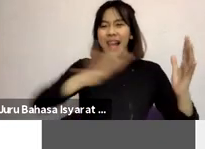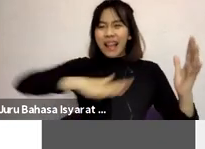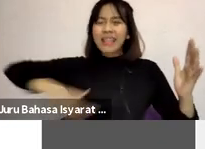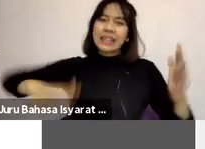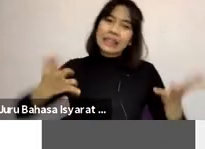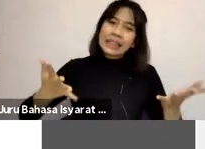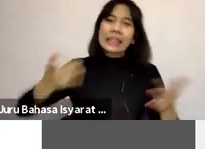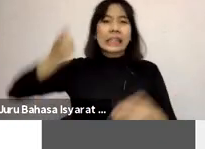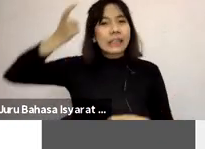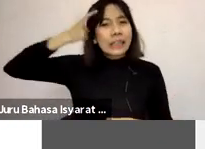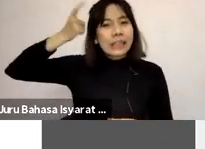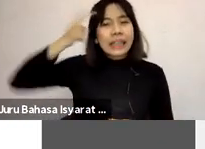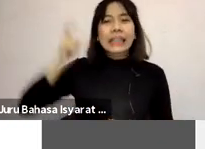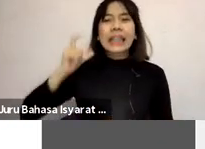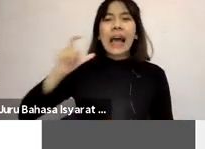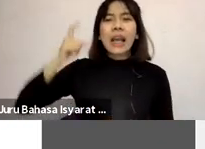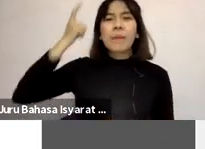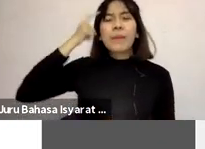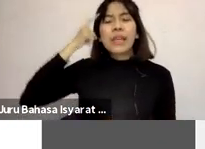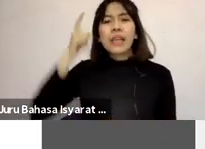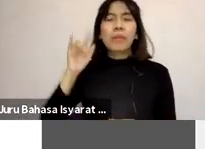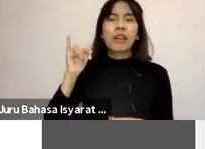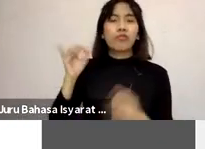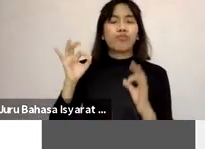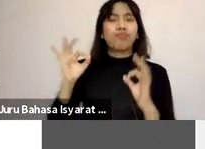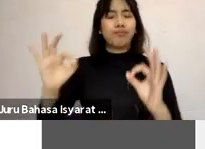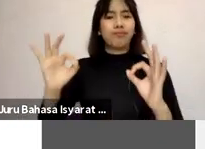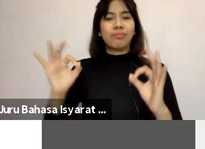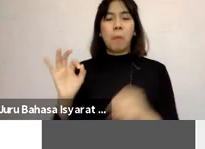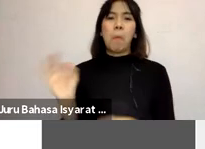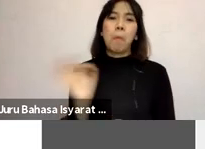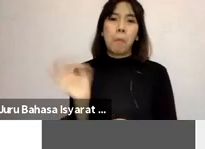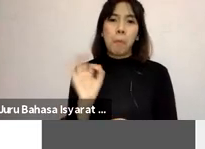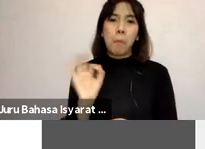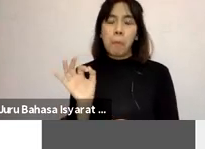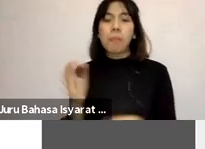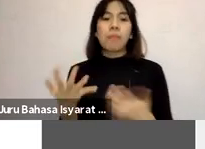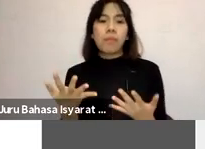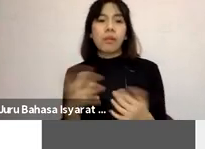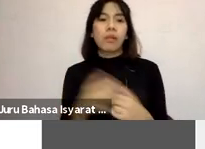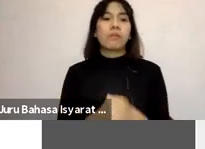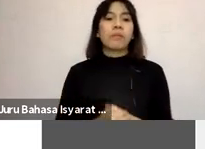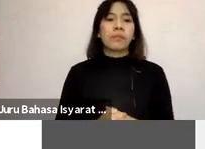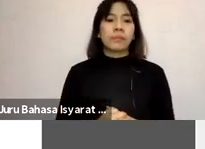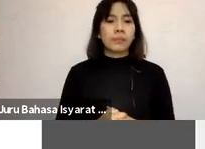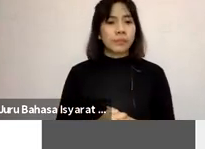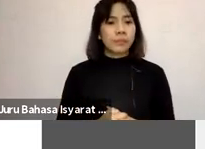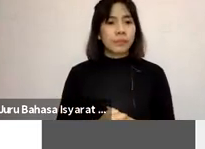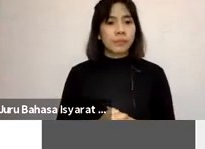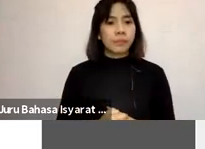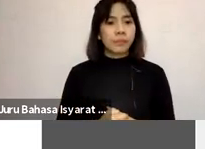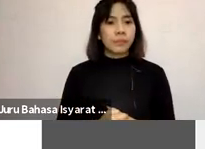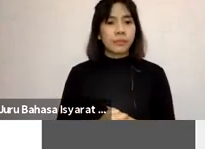mu masih apa belum kondisi benang kemudian juga tidak adanya data tunggal data